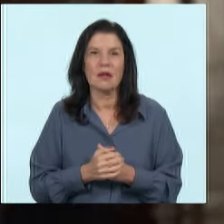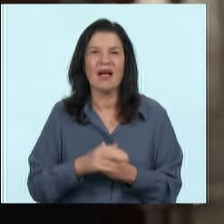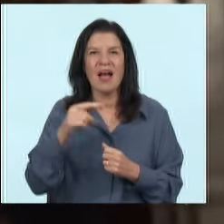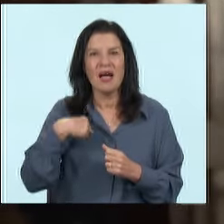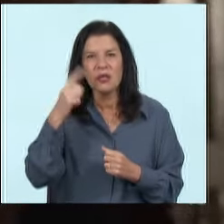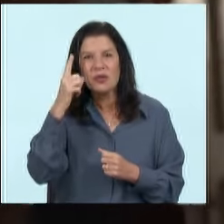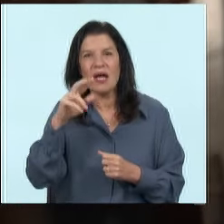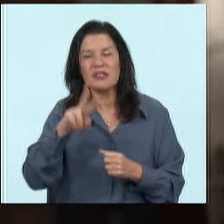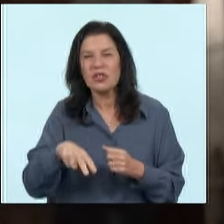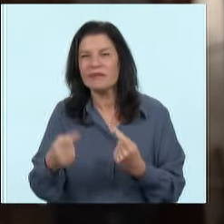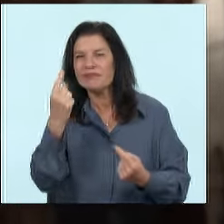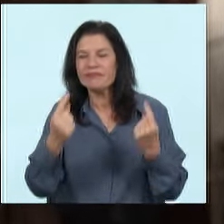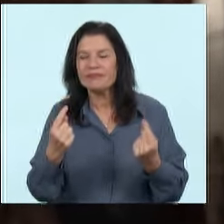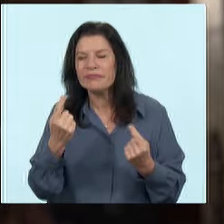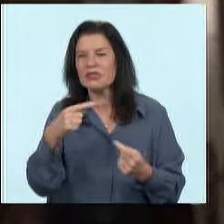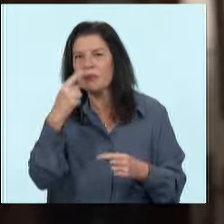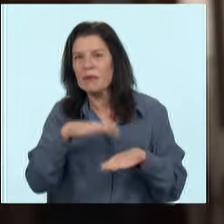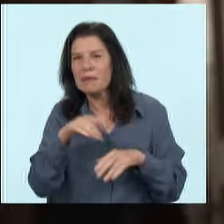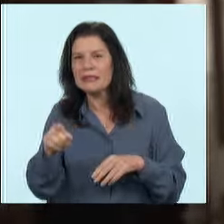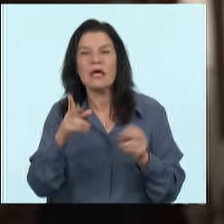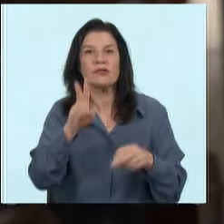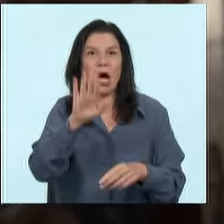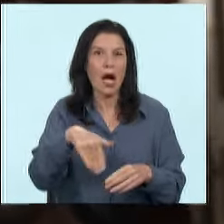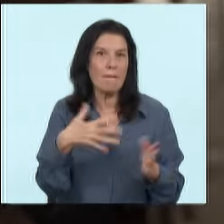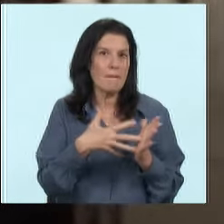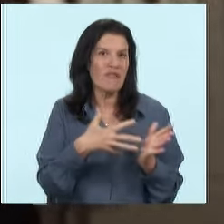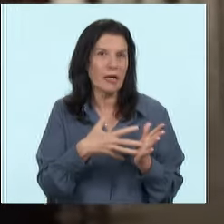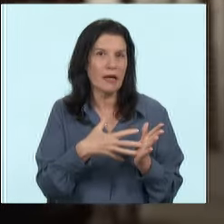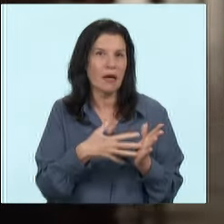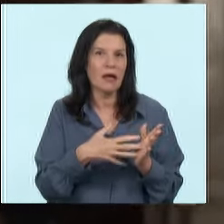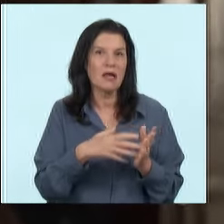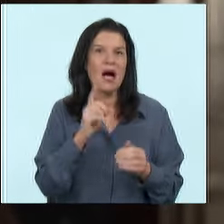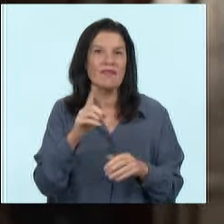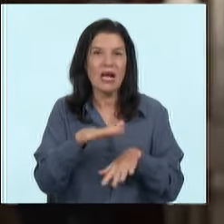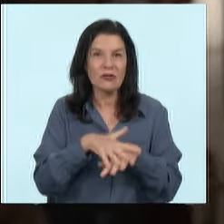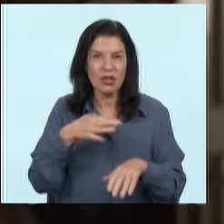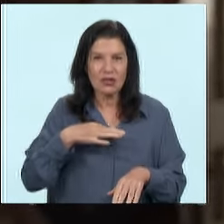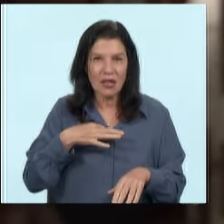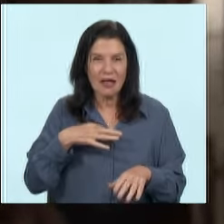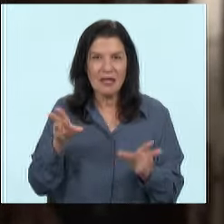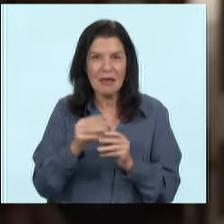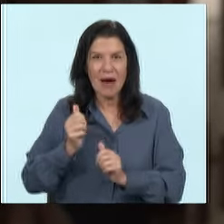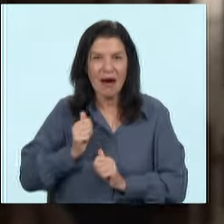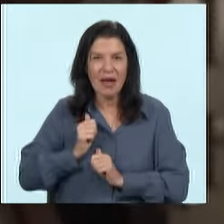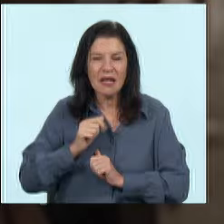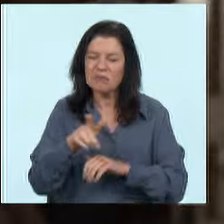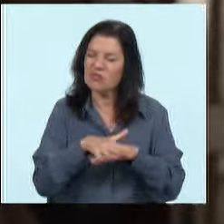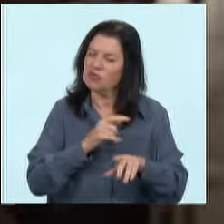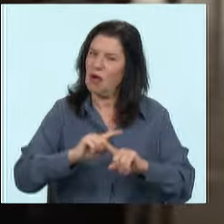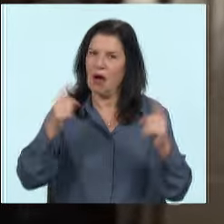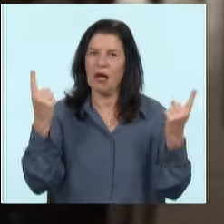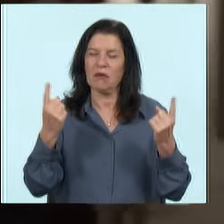גרסאות, אפשר להגיד, אפשר גם להעביר ביקורת, הכל בסדר. תחושה שלי ושל הלוחמים, שתראה עוד רגע, שונה לגמרי ממה שציינת עכשיו. אתה מרגיש